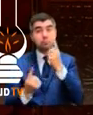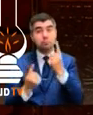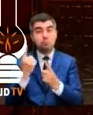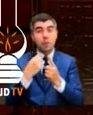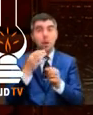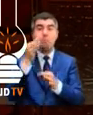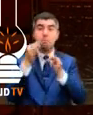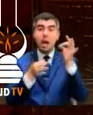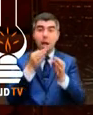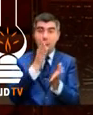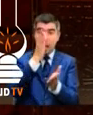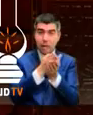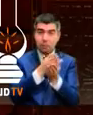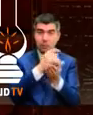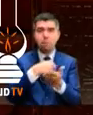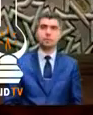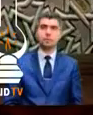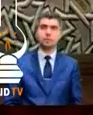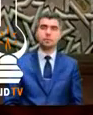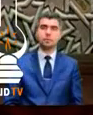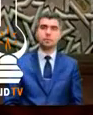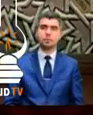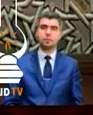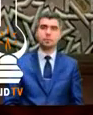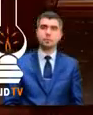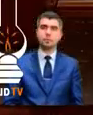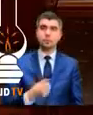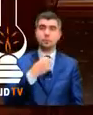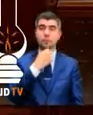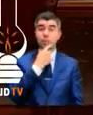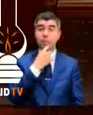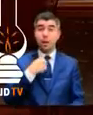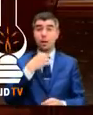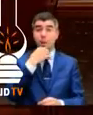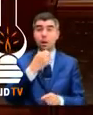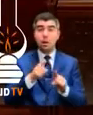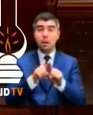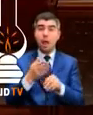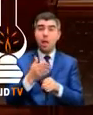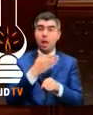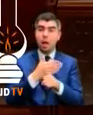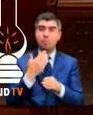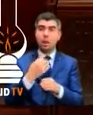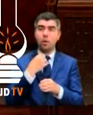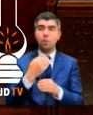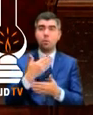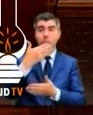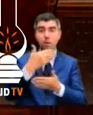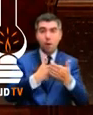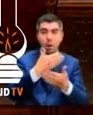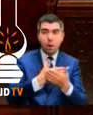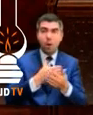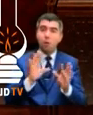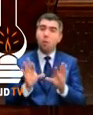مع القضاء من تصدر احكام احنا ديوه شكرا لا انا عطيت المعطيات اللي هي متوفره من خلال بعض